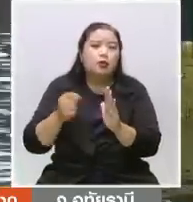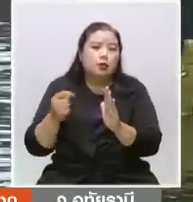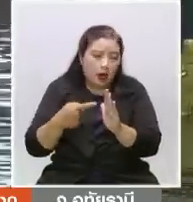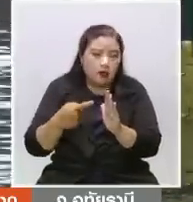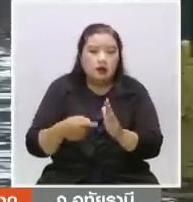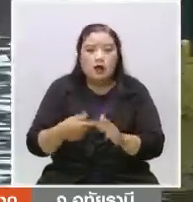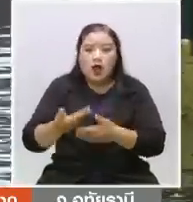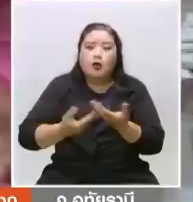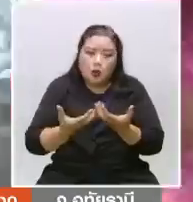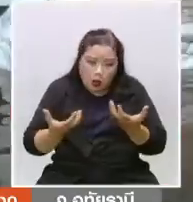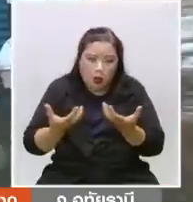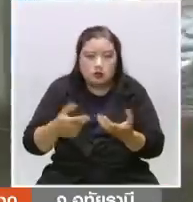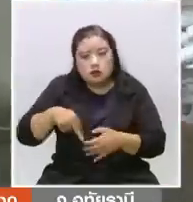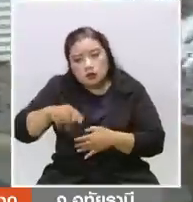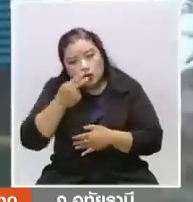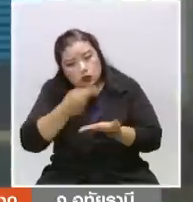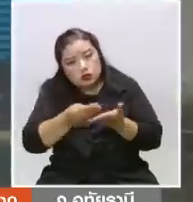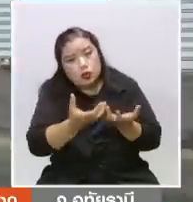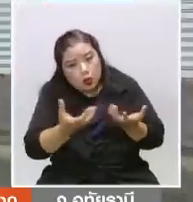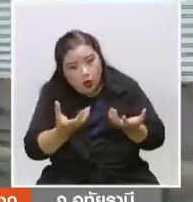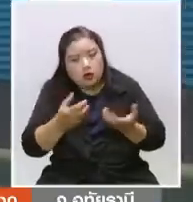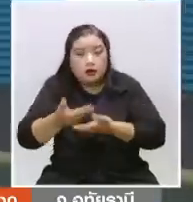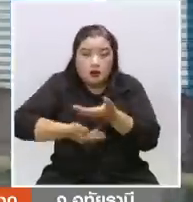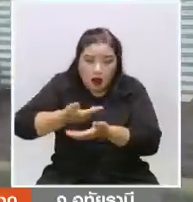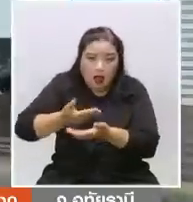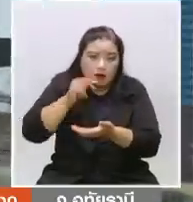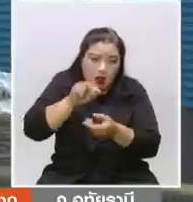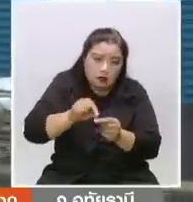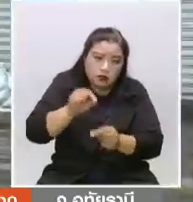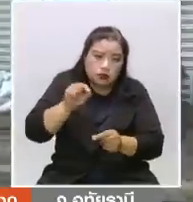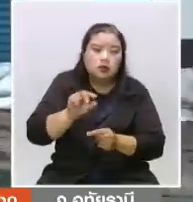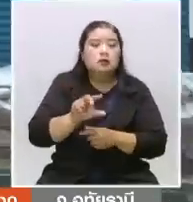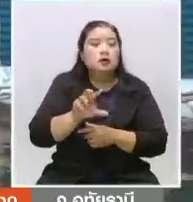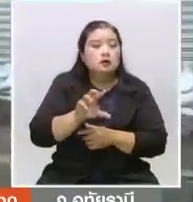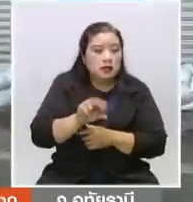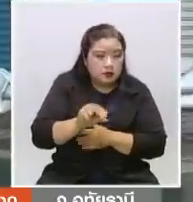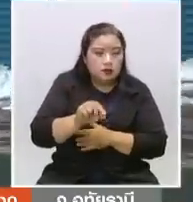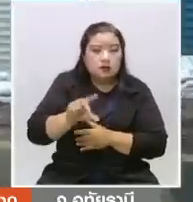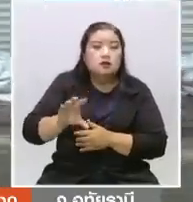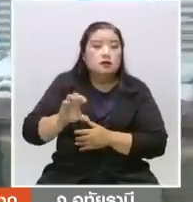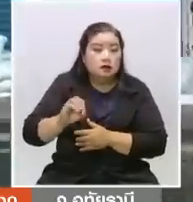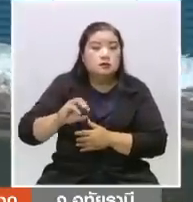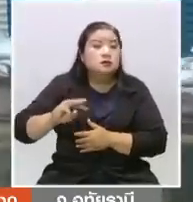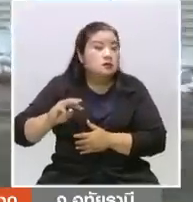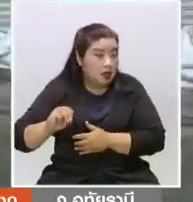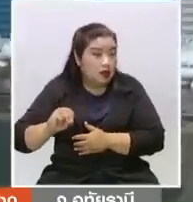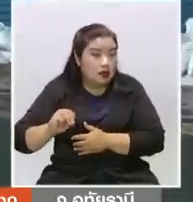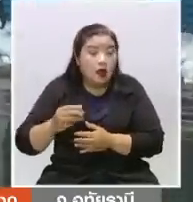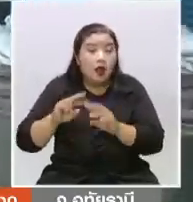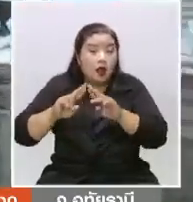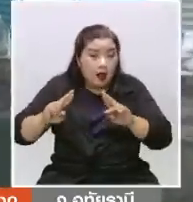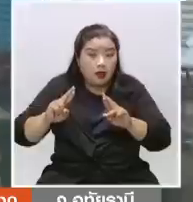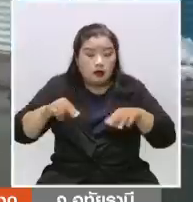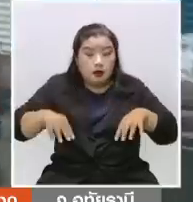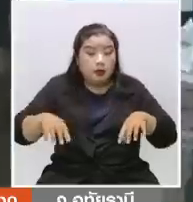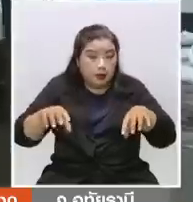นเดินตรอกโรงยาระดับน้ำตอนนี้ท่วมสูงประมาณ 30-50 ซมห้างร้านต่างๆต้องวางแนวกระสอบทราย